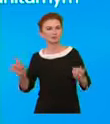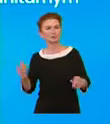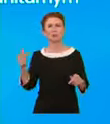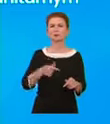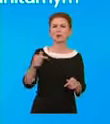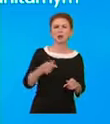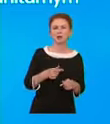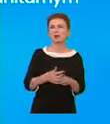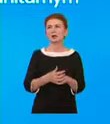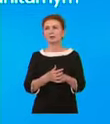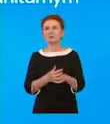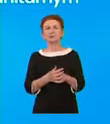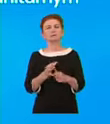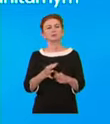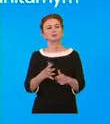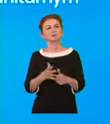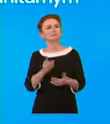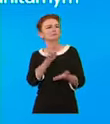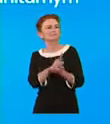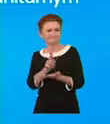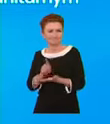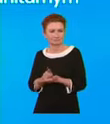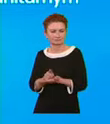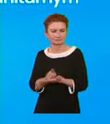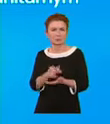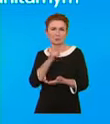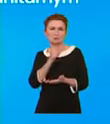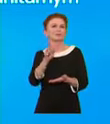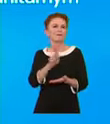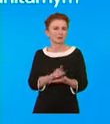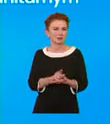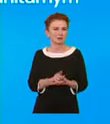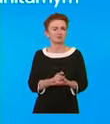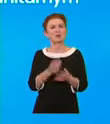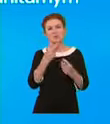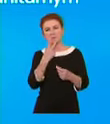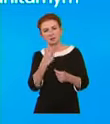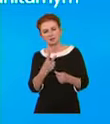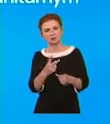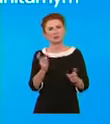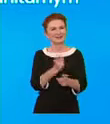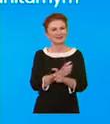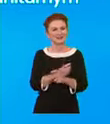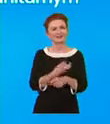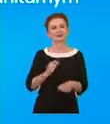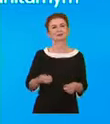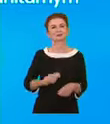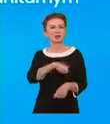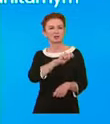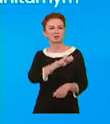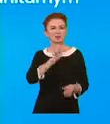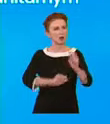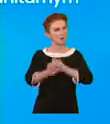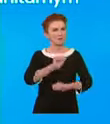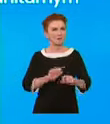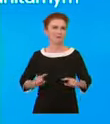kroku odzyskiwać teren. Już dziś, patrząc na Hiszpanię, Włochy, Francję, wiemy, że na tym etapie na